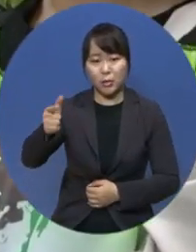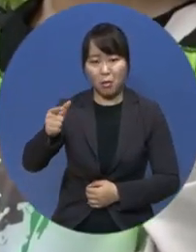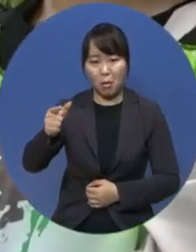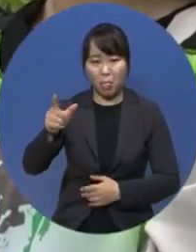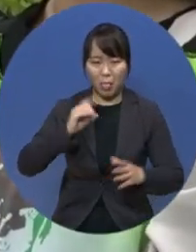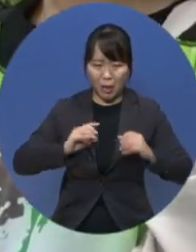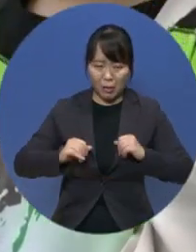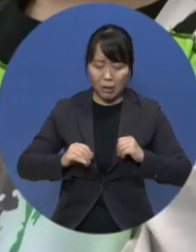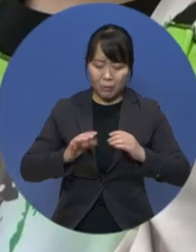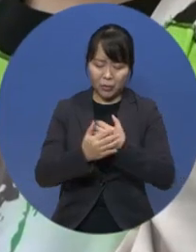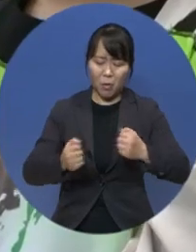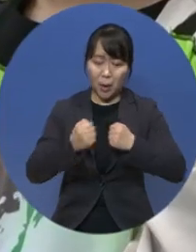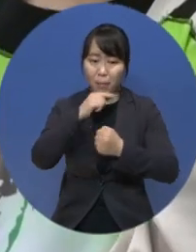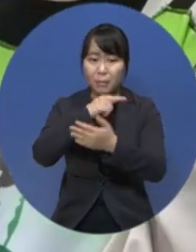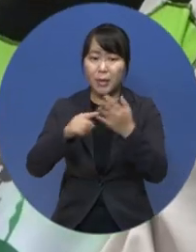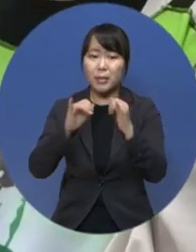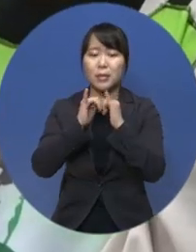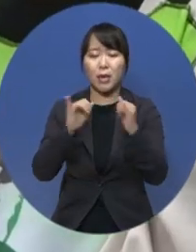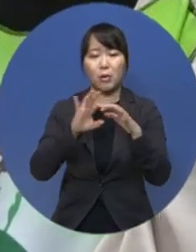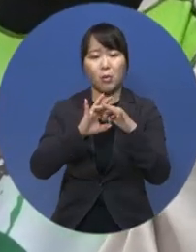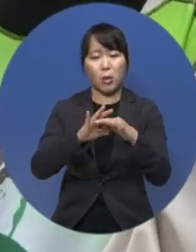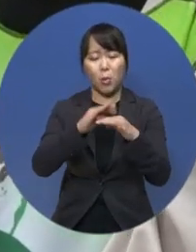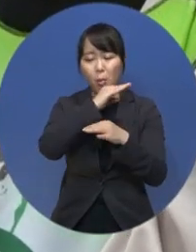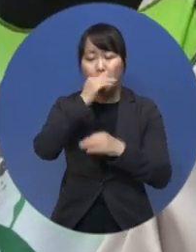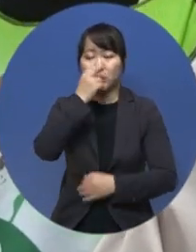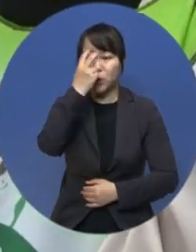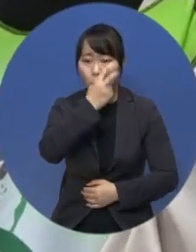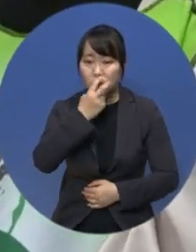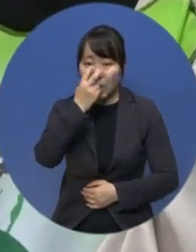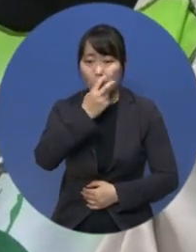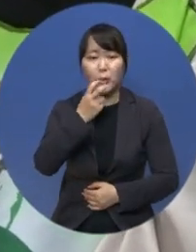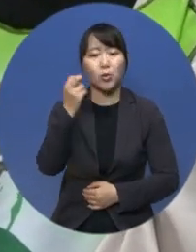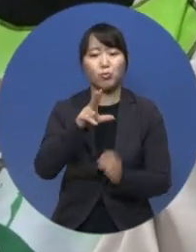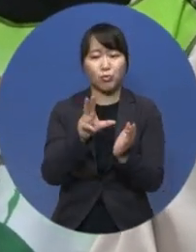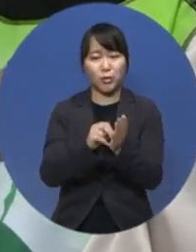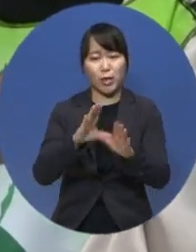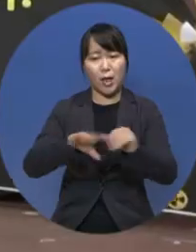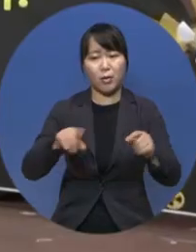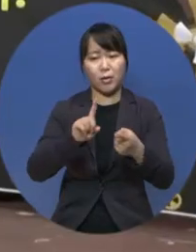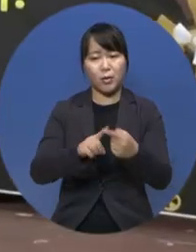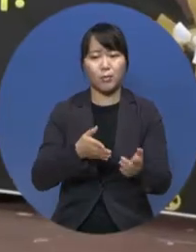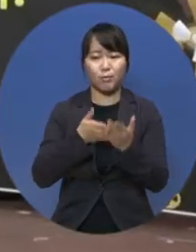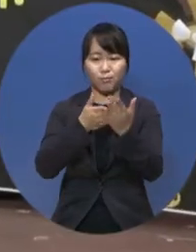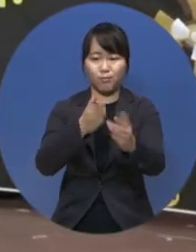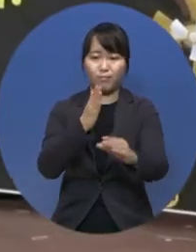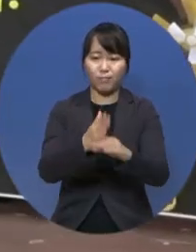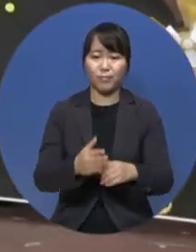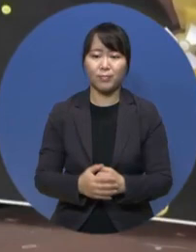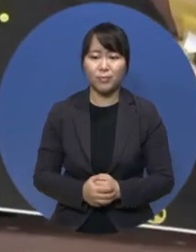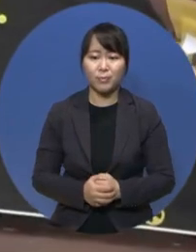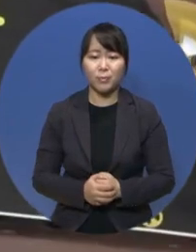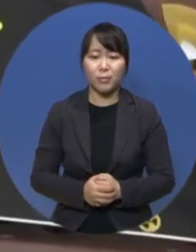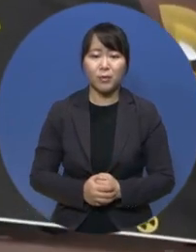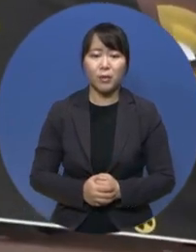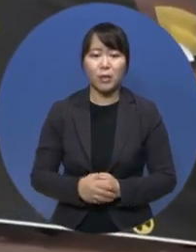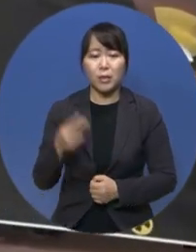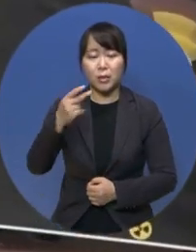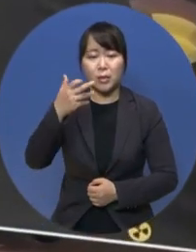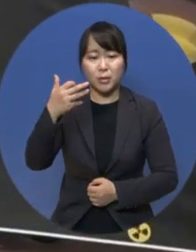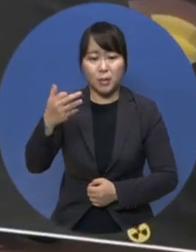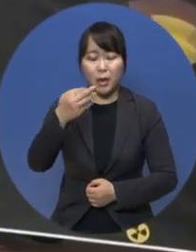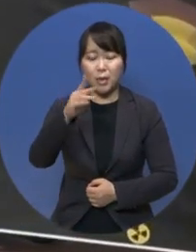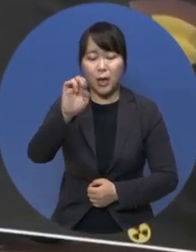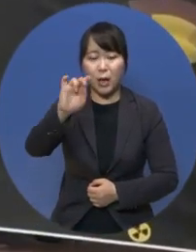건강 피해자들에 대한 정당 암 조소 문제의 결을 요구하고 있습니다 이들을 2018년